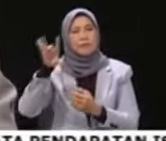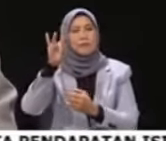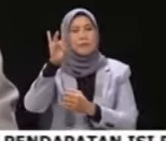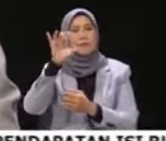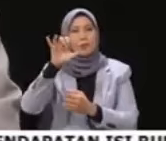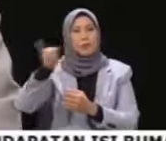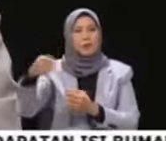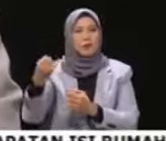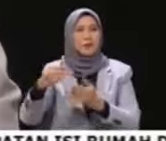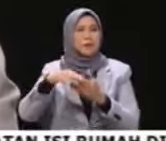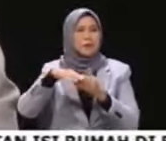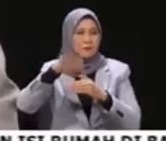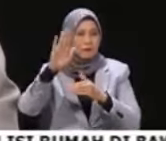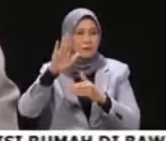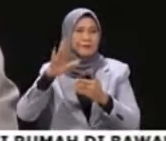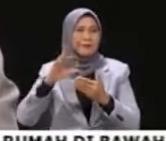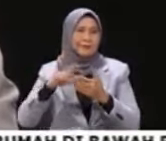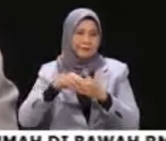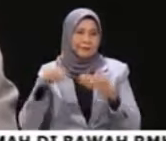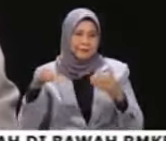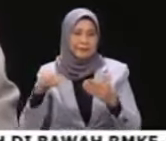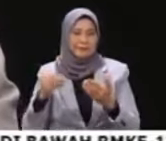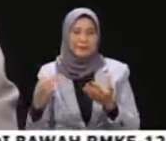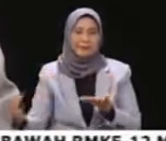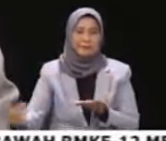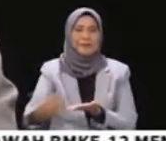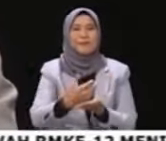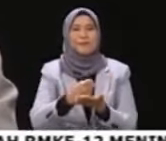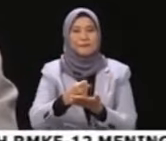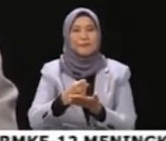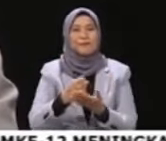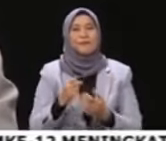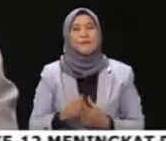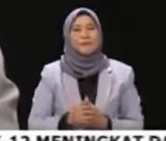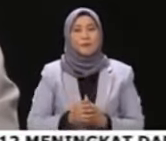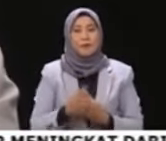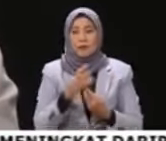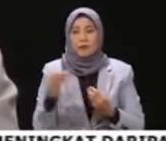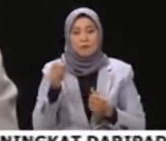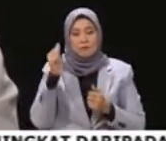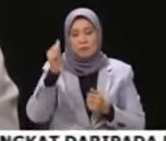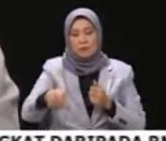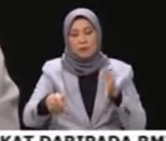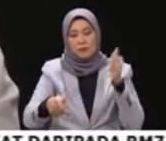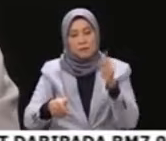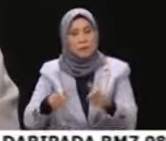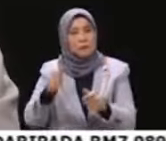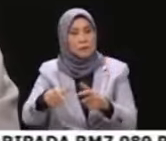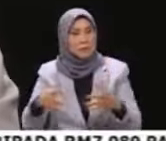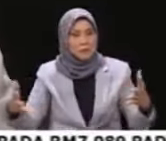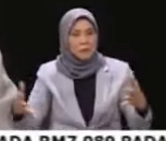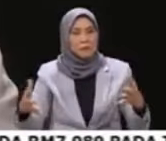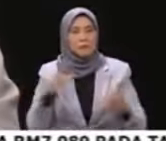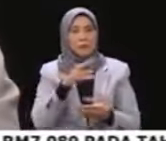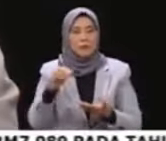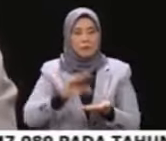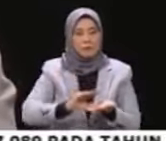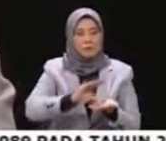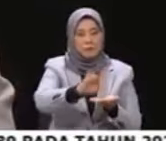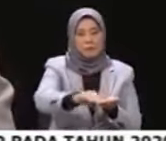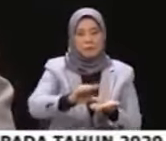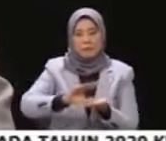800 juta lebih. Dan contribution mereka pun juga banyak dan pengagihan-pengagihan yang